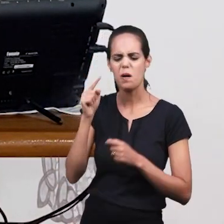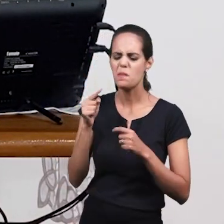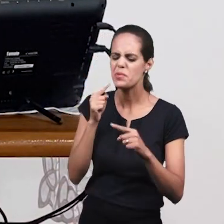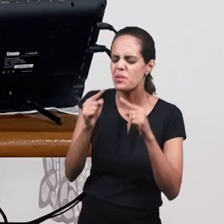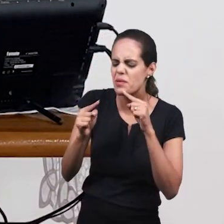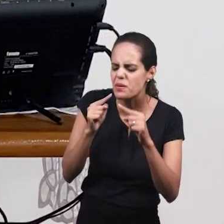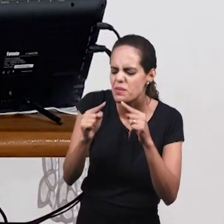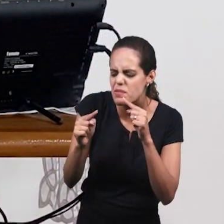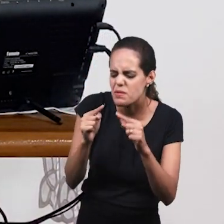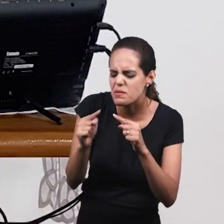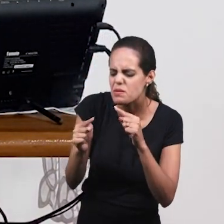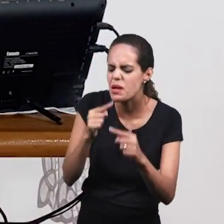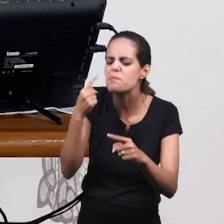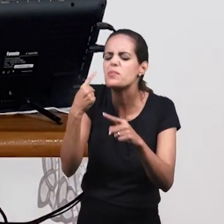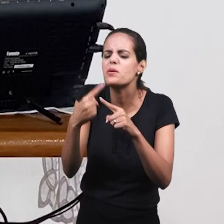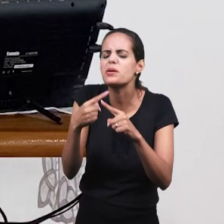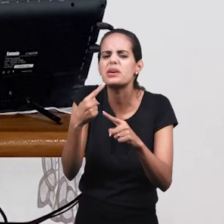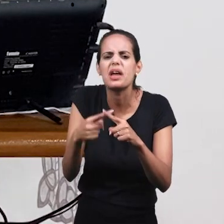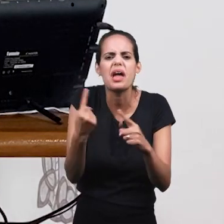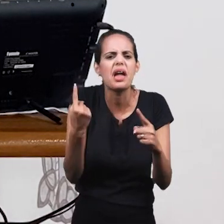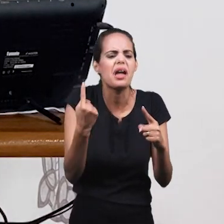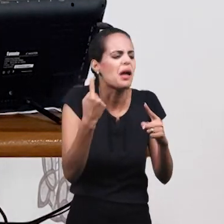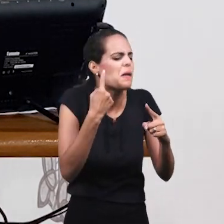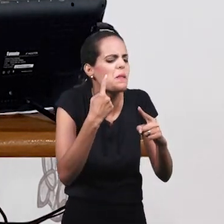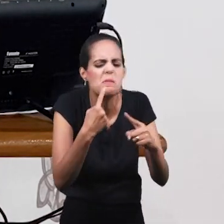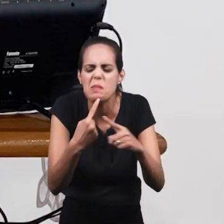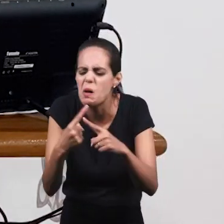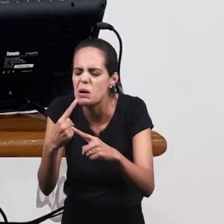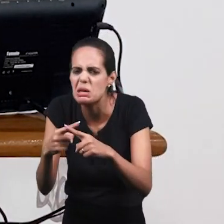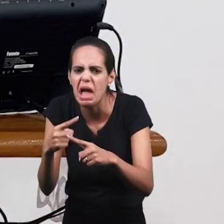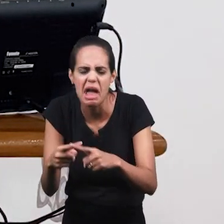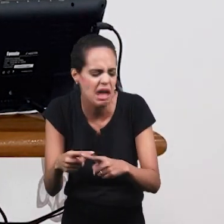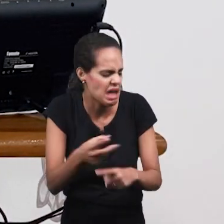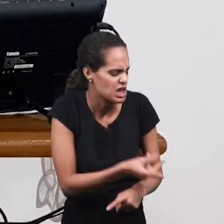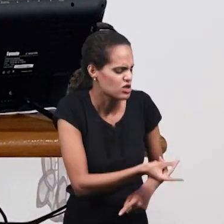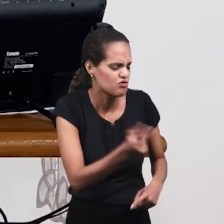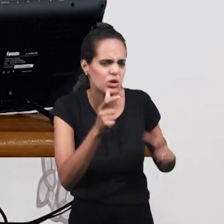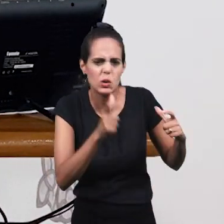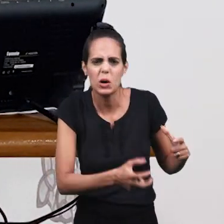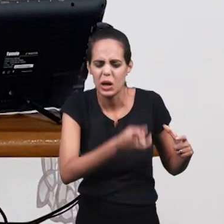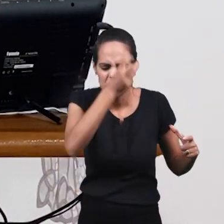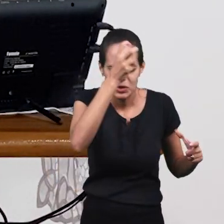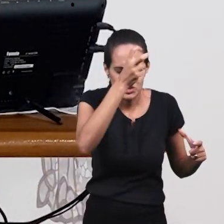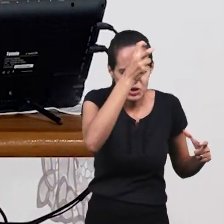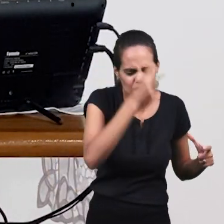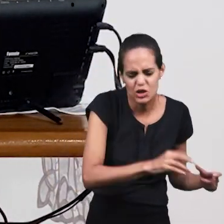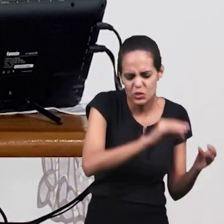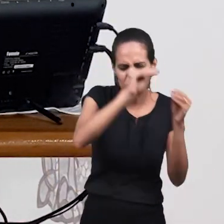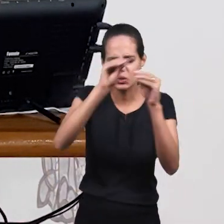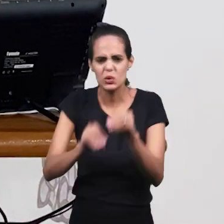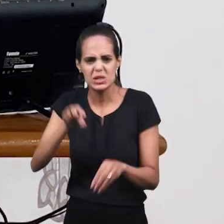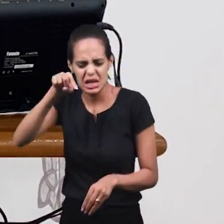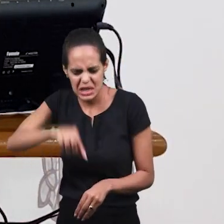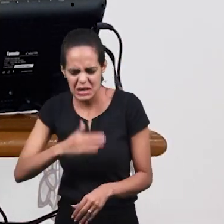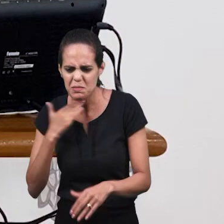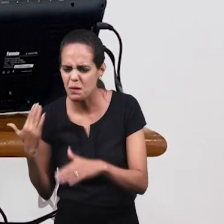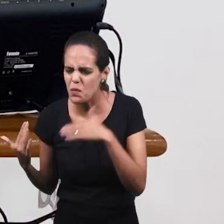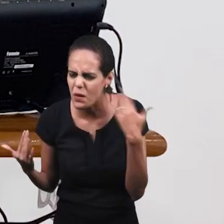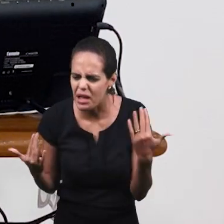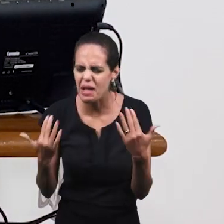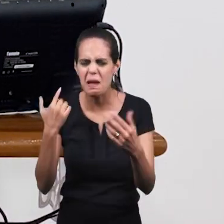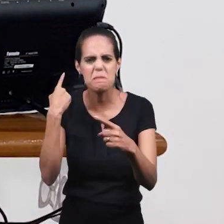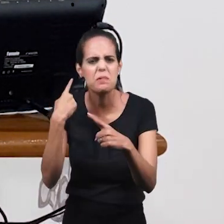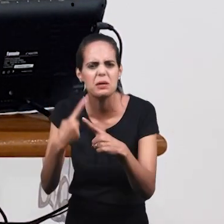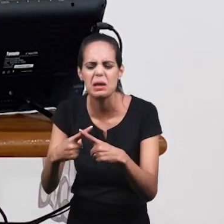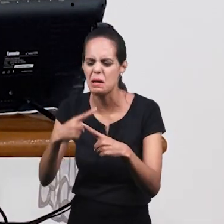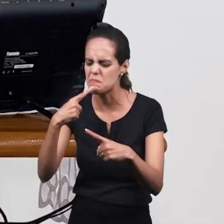pourquoi tu nous as fait sortir de la terre d'Égypte, pourquoi tu nous as fait arriver ici, pourquoi ceci, pourquoi cela, en questionnant des